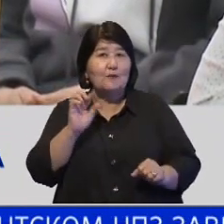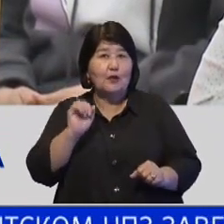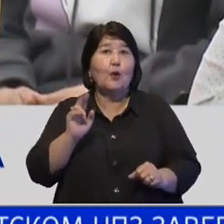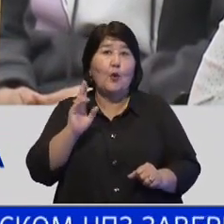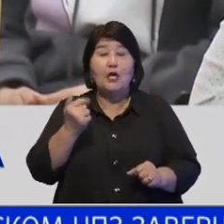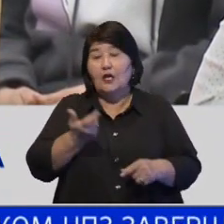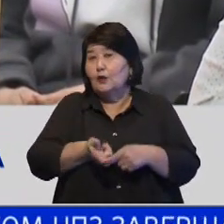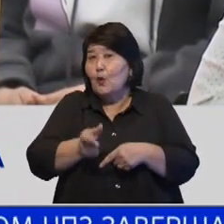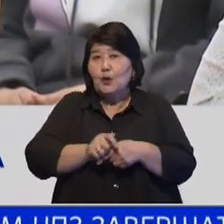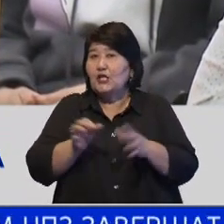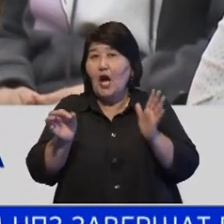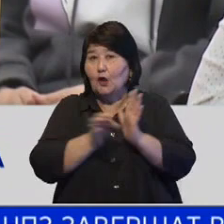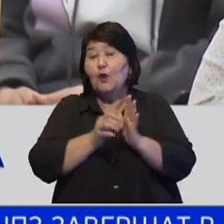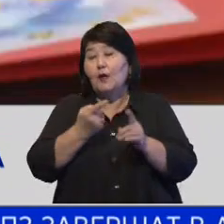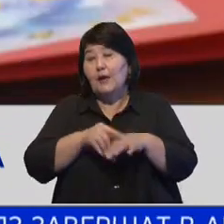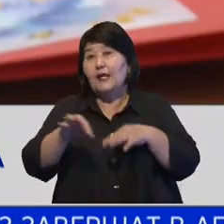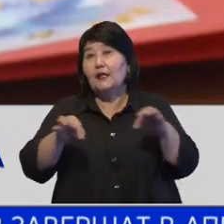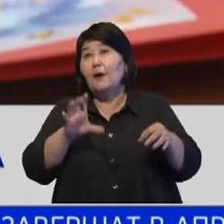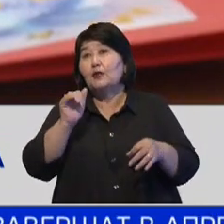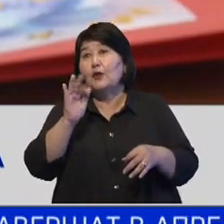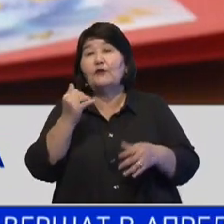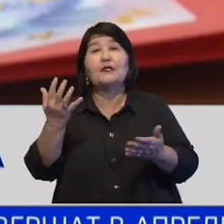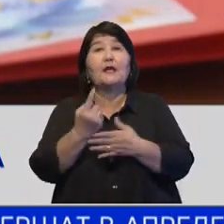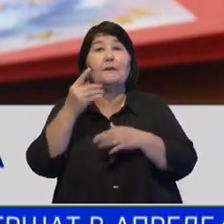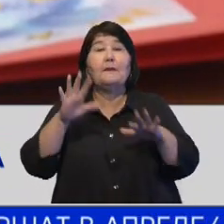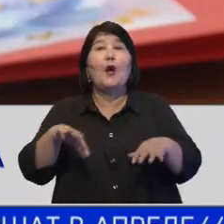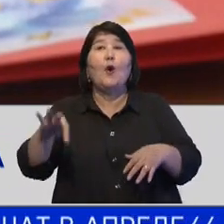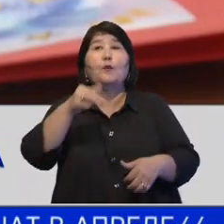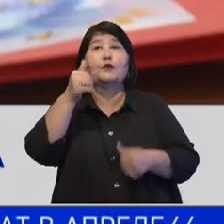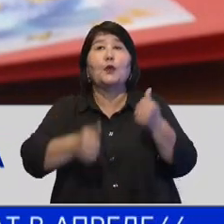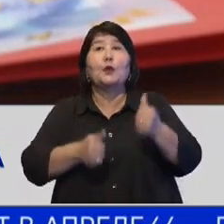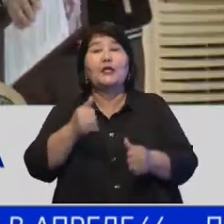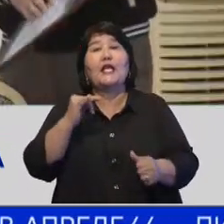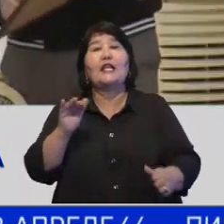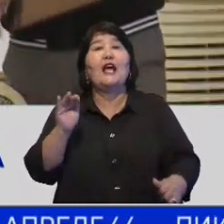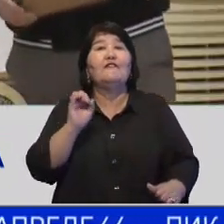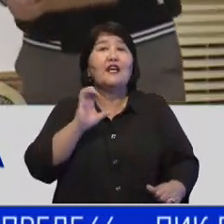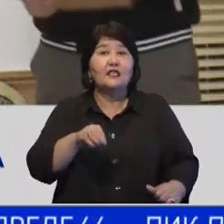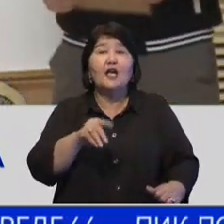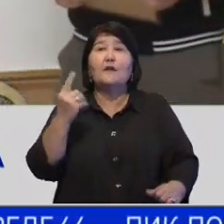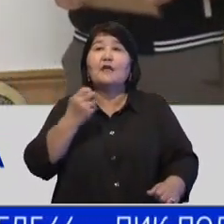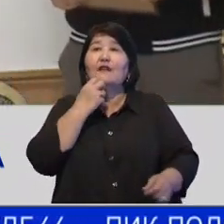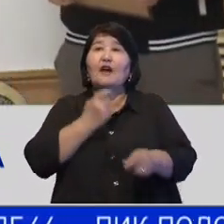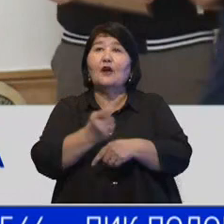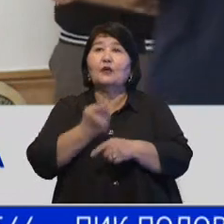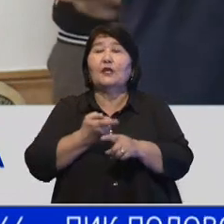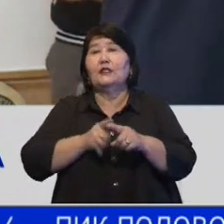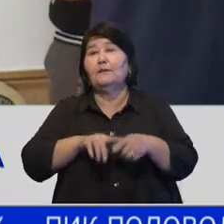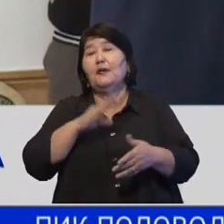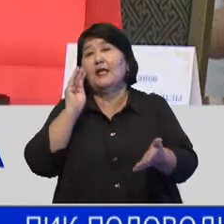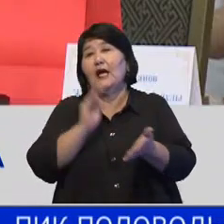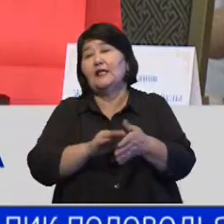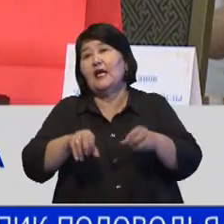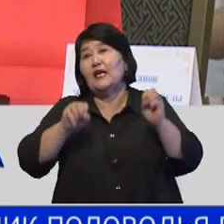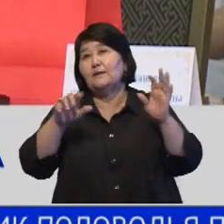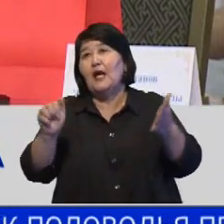сегодня очень актуально поэтому проект Софии завоевал первое место на областном конкурсе иест первый комикс истории Кибер Сити был отмечен